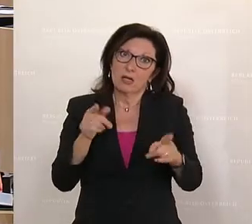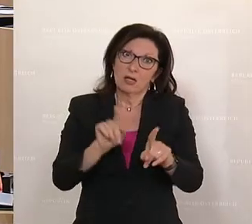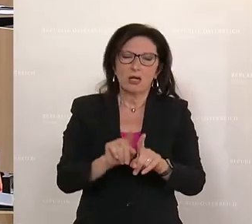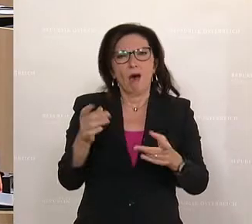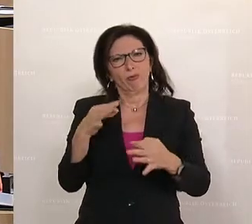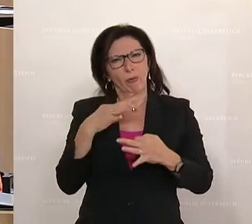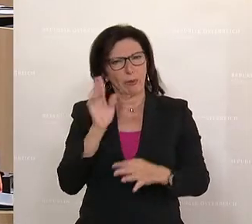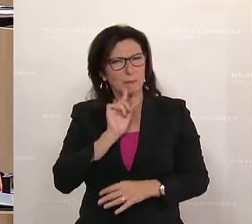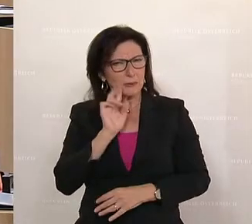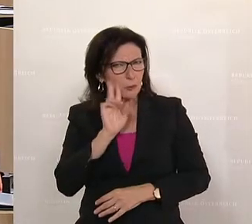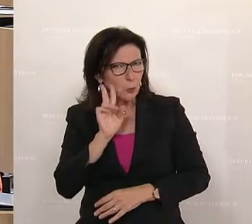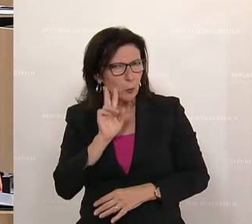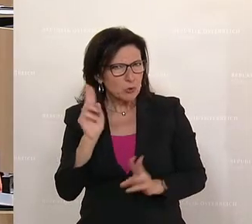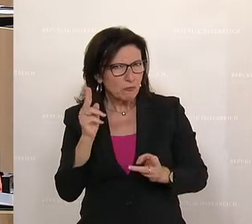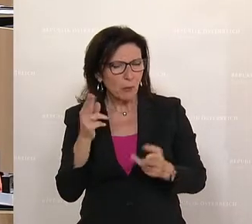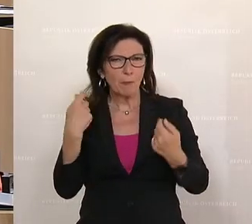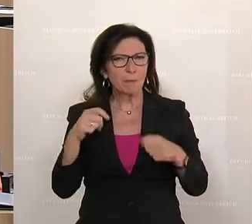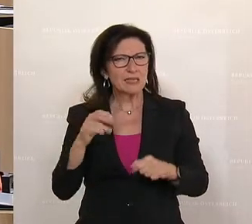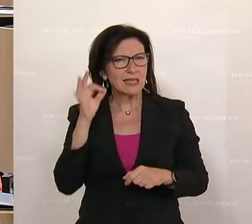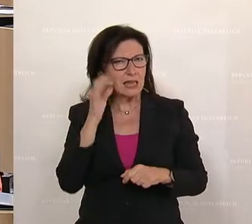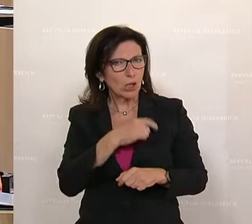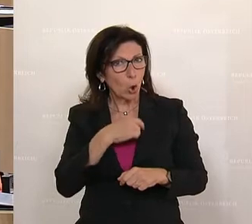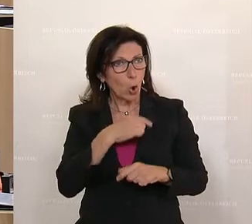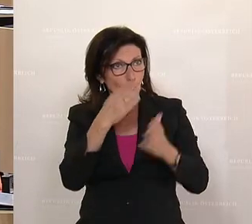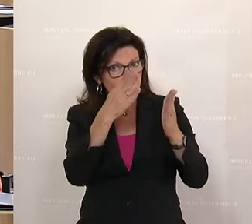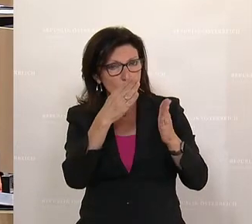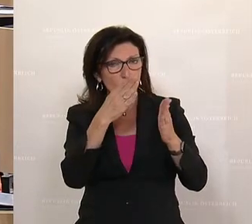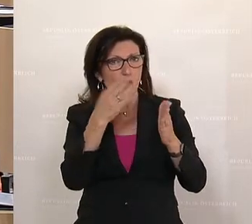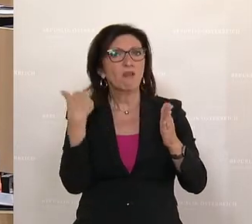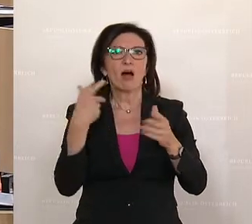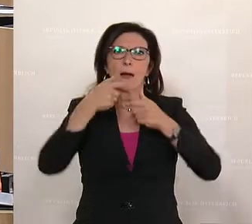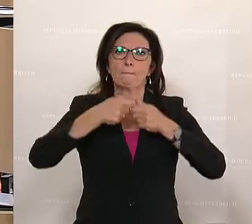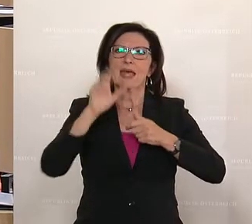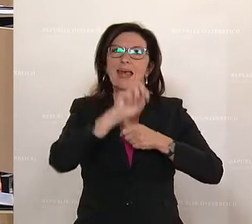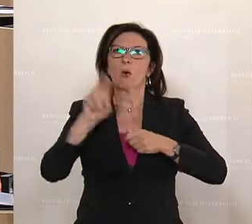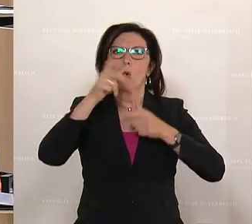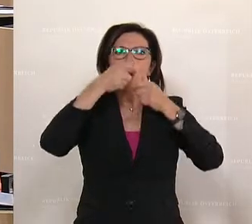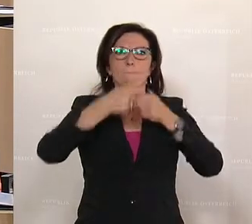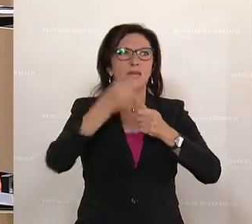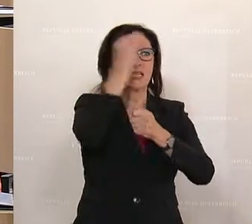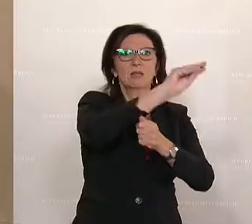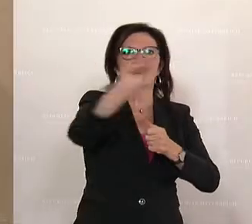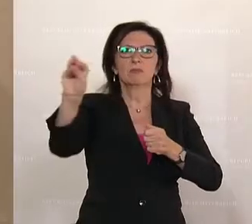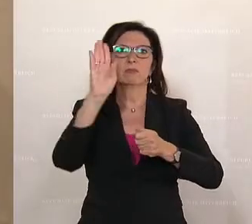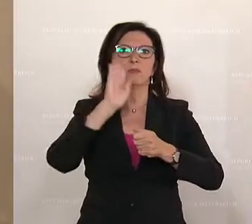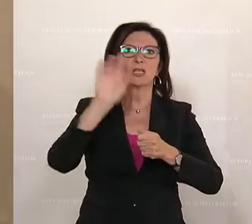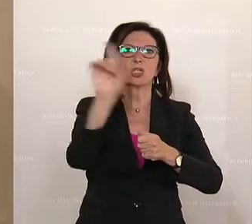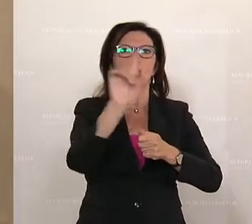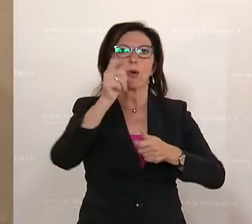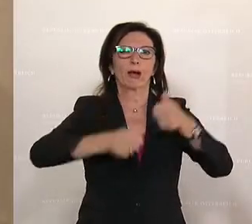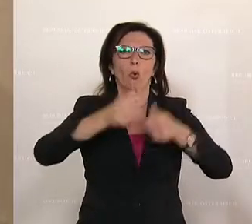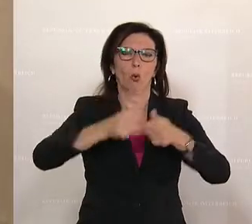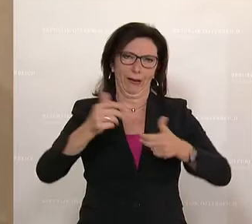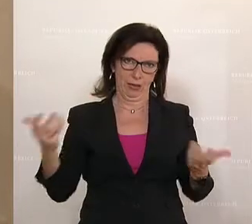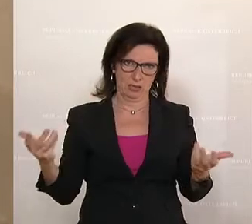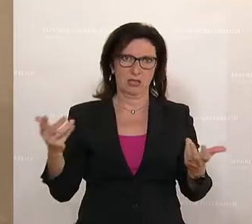eigenartig gefunden. Es hat die Präsidentin der Kommission, die Mitgliedstaaten dazu aufgerufen, sich nicht gegenseitig zu konkurrenzieren. Das wäre dann nicht der